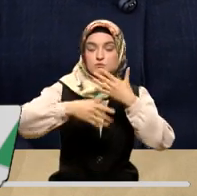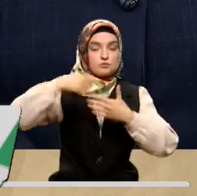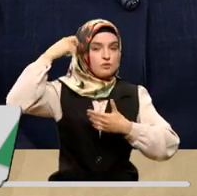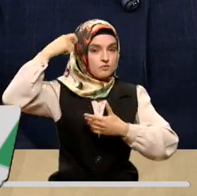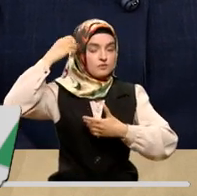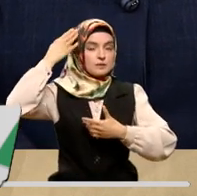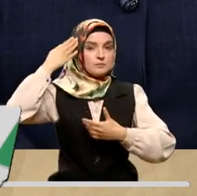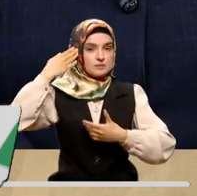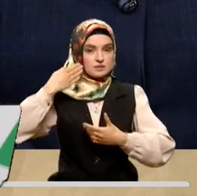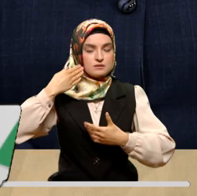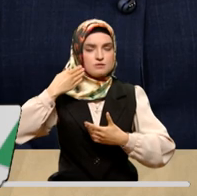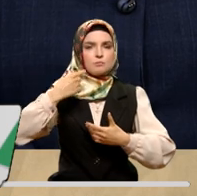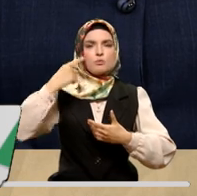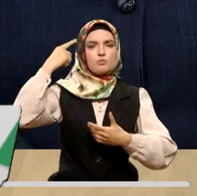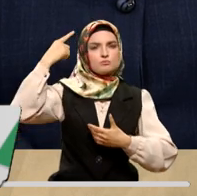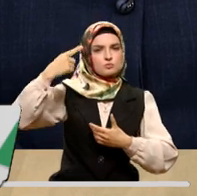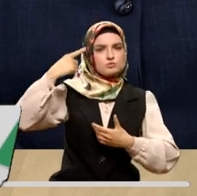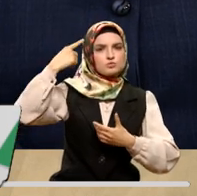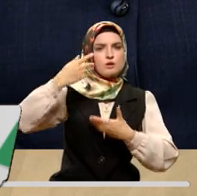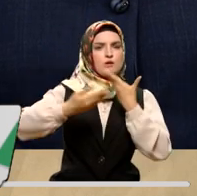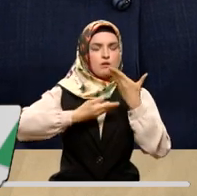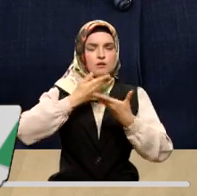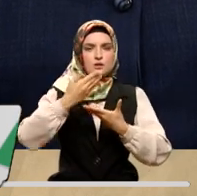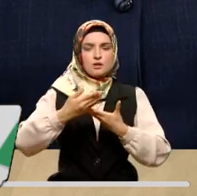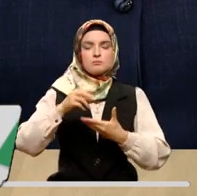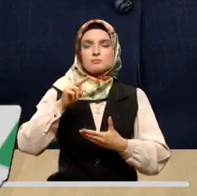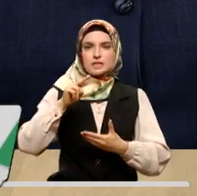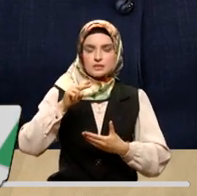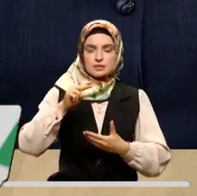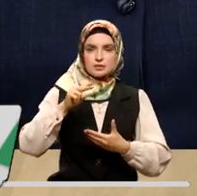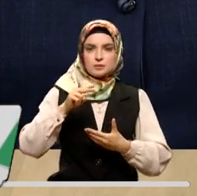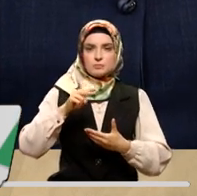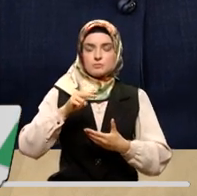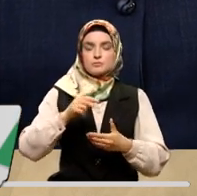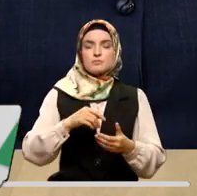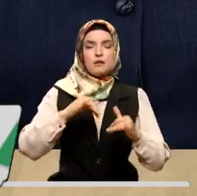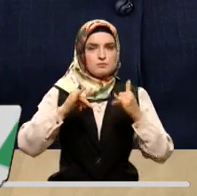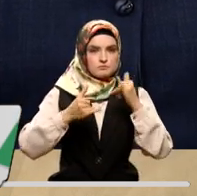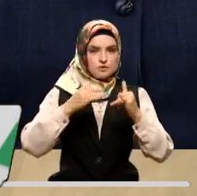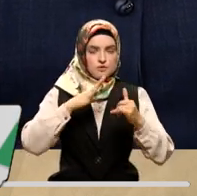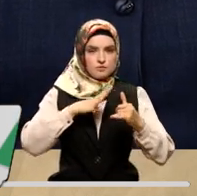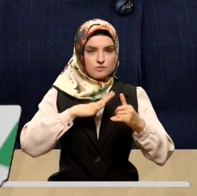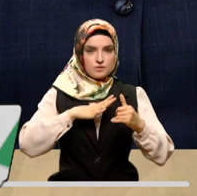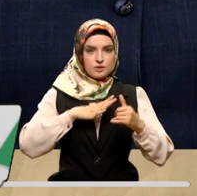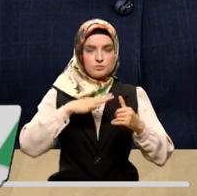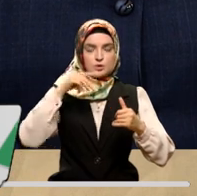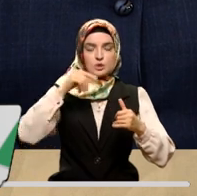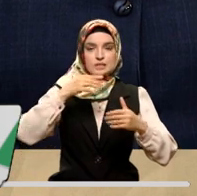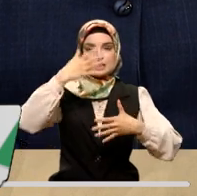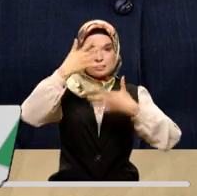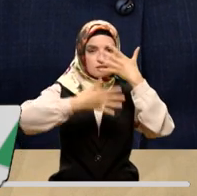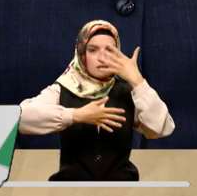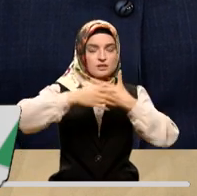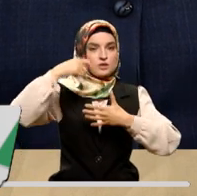yapma, sonra kitap okuma. Sosyal aktiviteler de olacak. Tabii tabii, biraz sonra bahsedeceğim etkinliklerinden de. Yani televizyondan